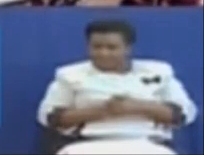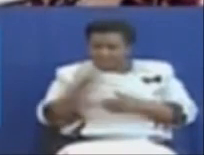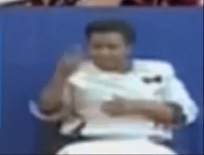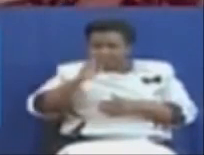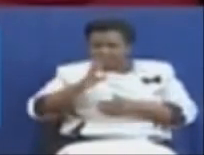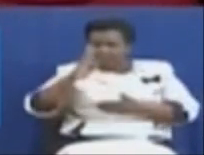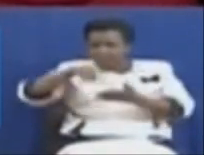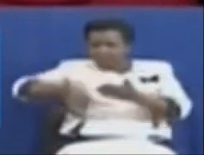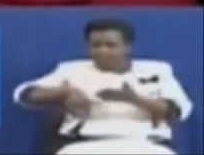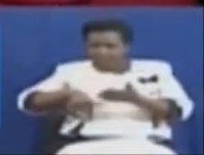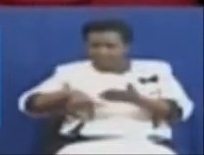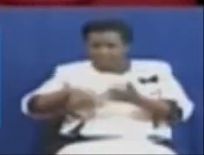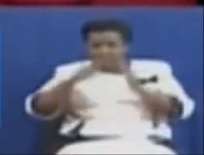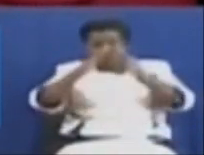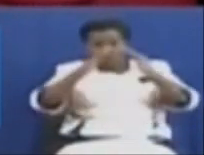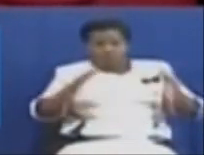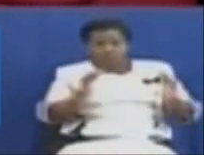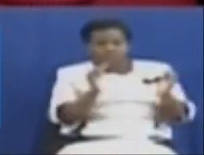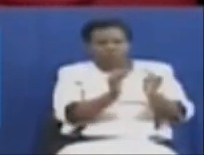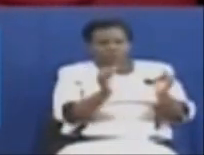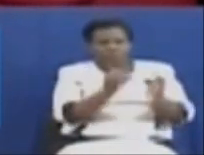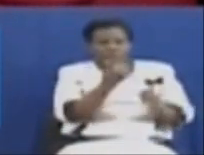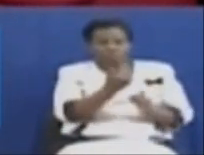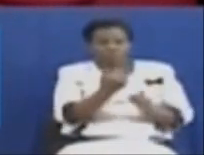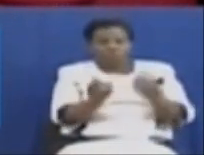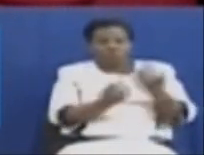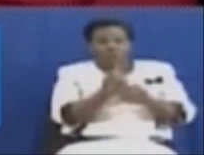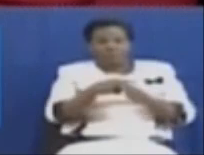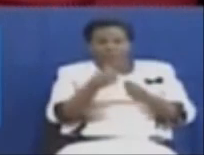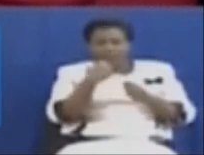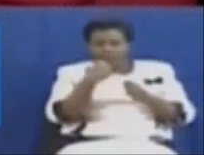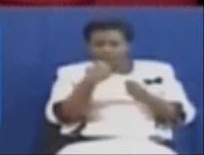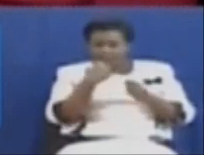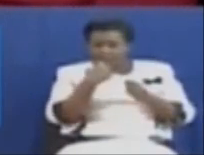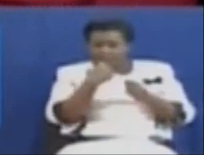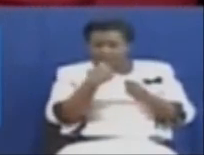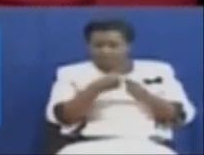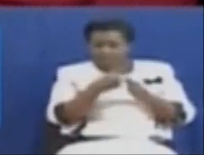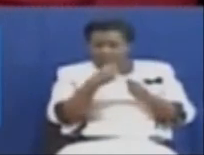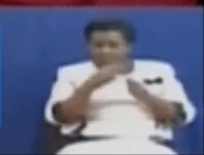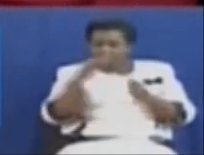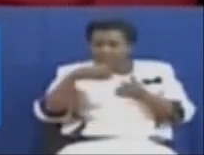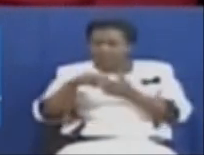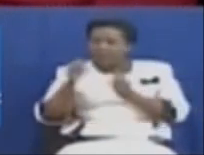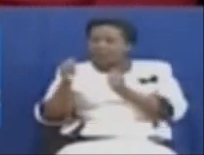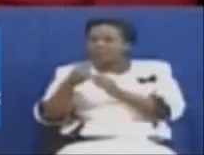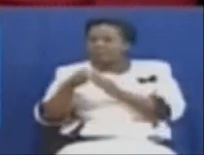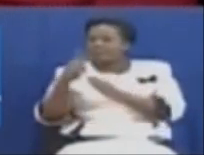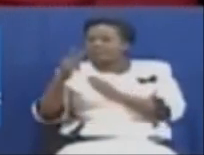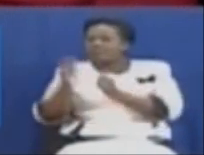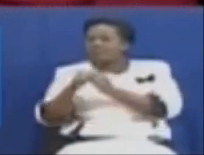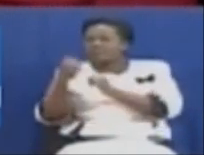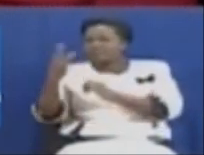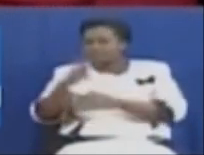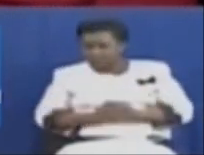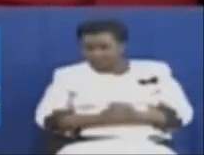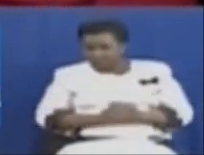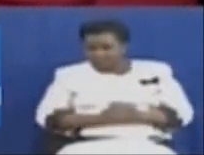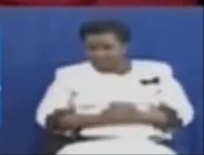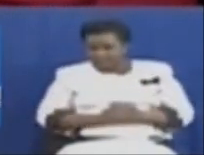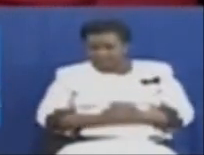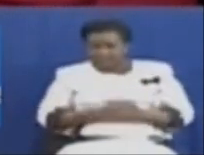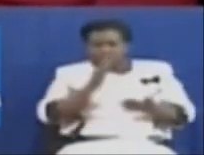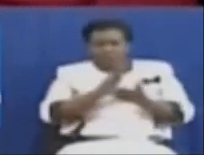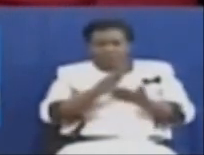Lakini nitoe rai kwa maafisa ustawi wa jamii katika ngazi ya halmashauri kuweza kufanya zoezi hili la kufanya tathmini katika maeneo